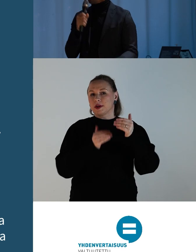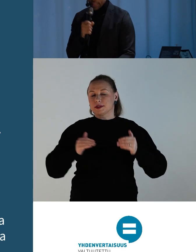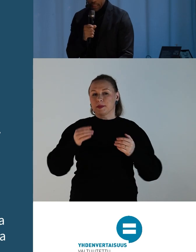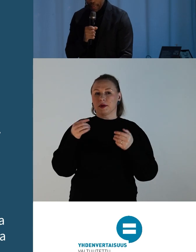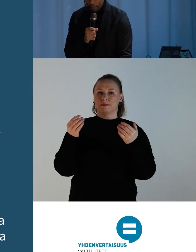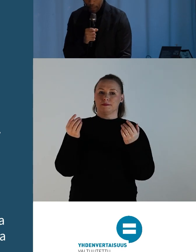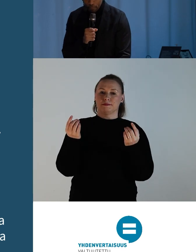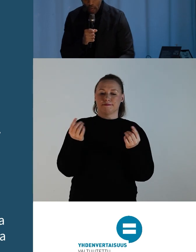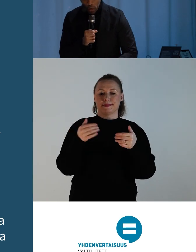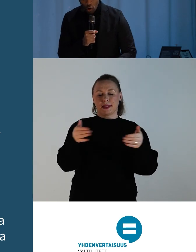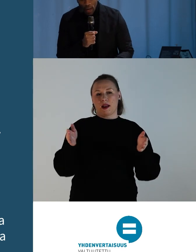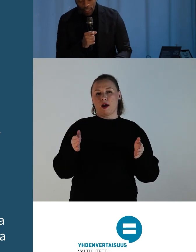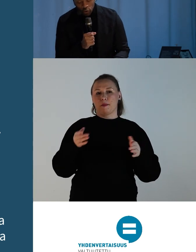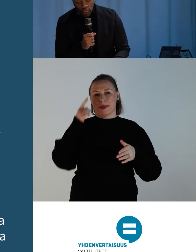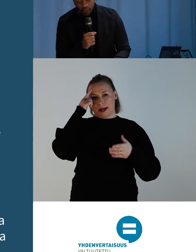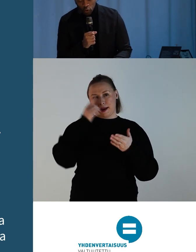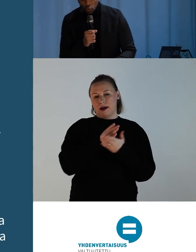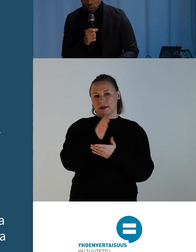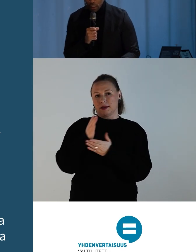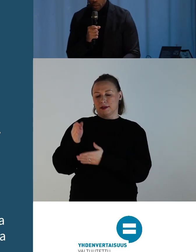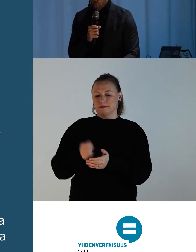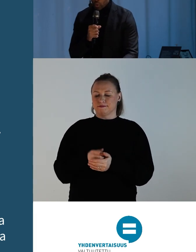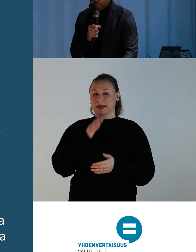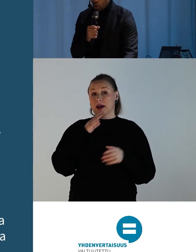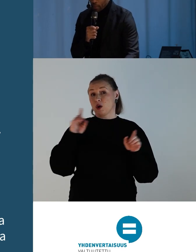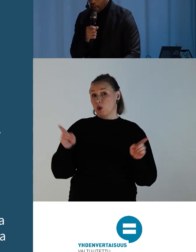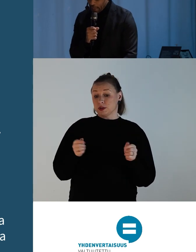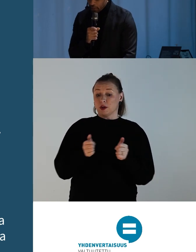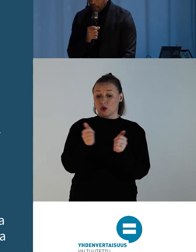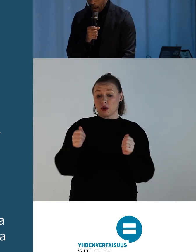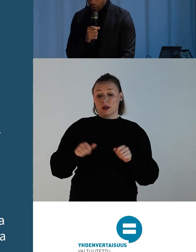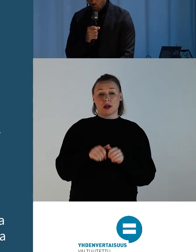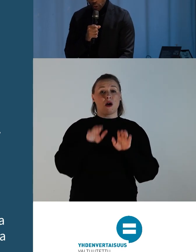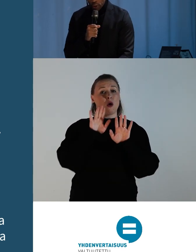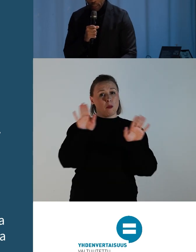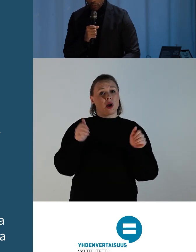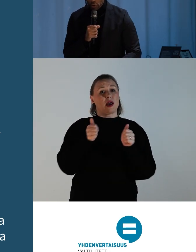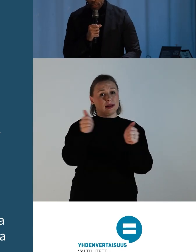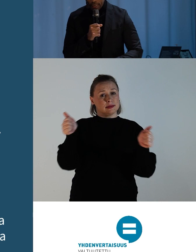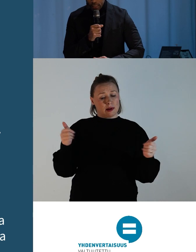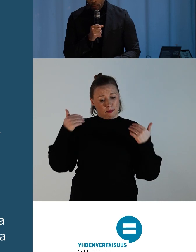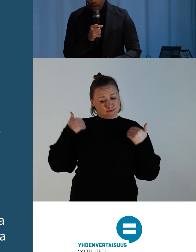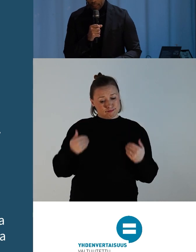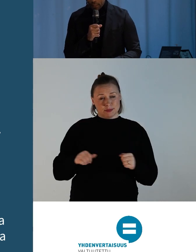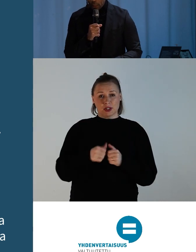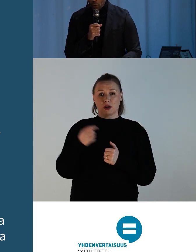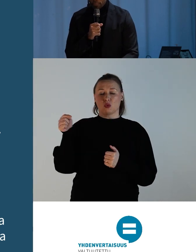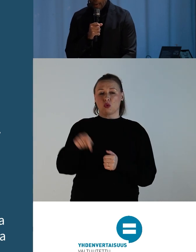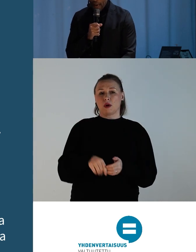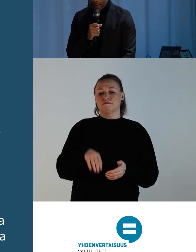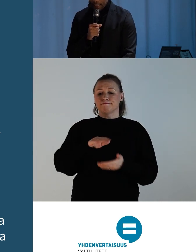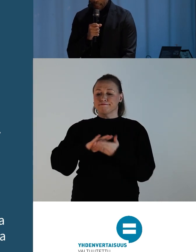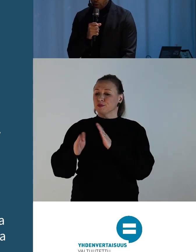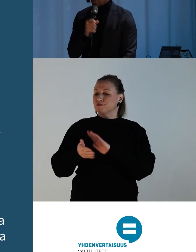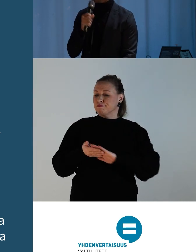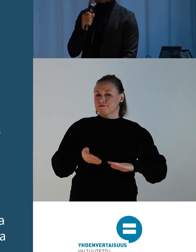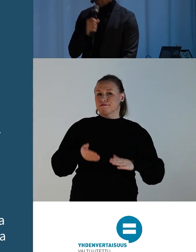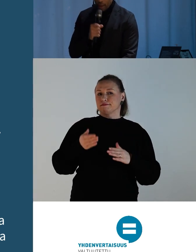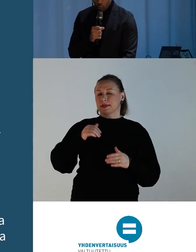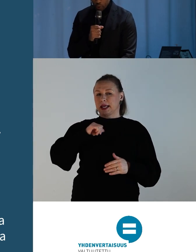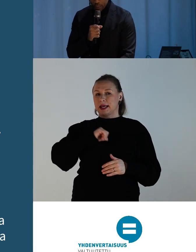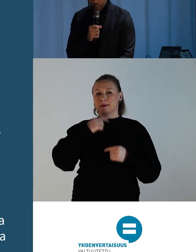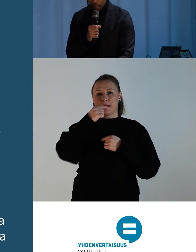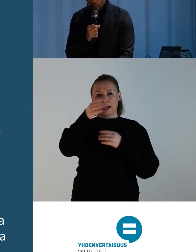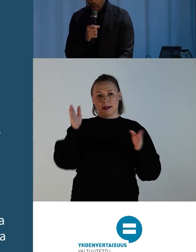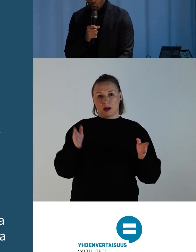ne tässä lyhyesti läpi. Jokainen on tervetullut tilaisuuteen omana itsenään, kunnioittaen toisen itsemäärittelyä, äläkä tee